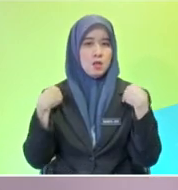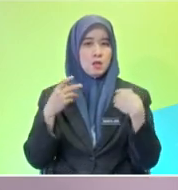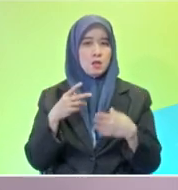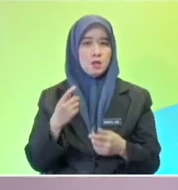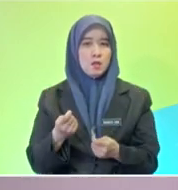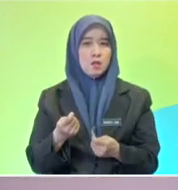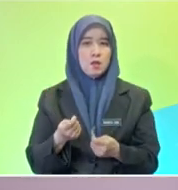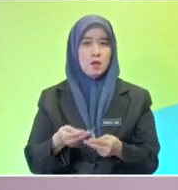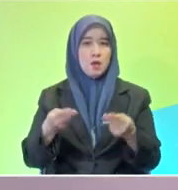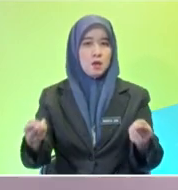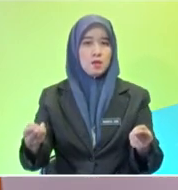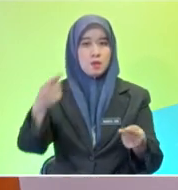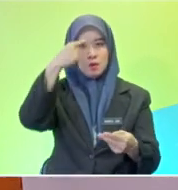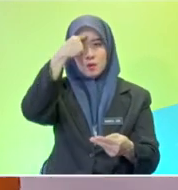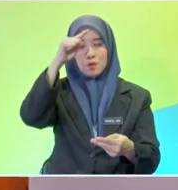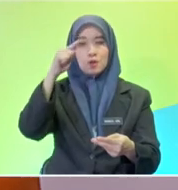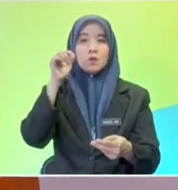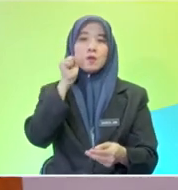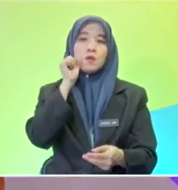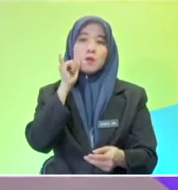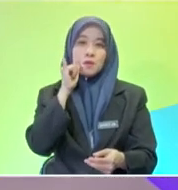Kak Syafika sini? Eh, mestilah.